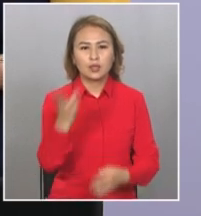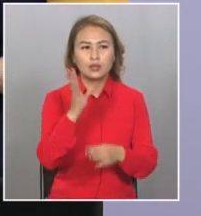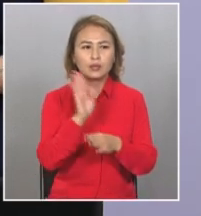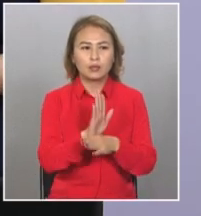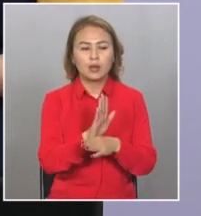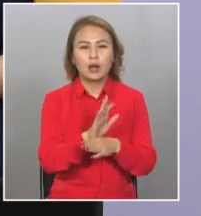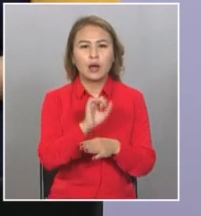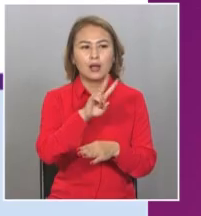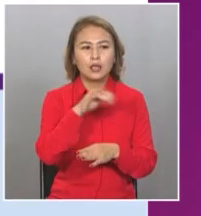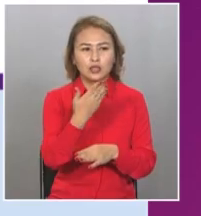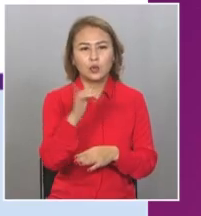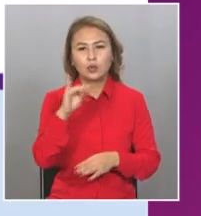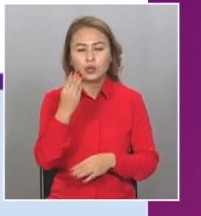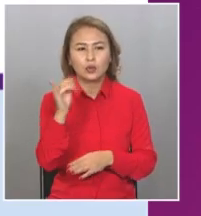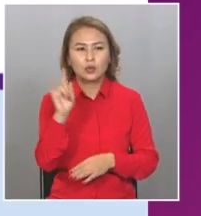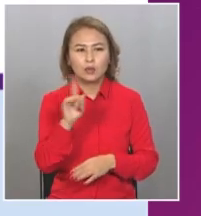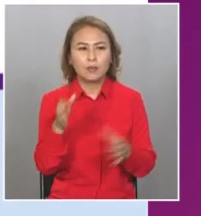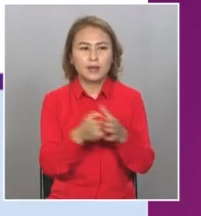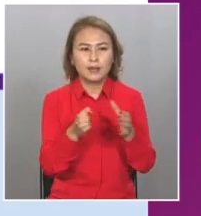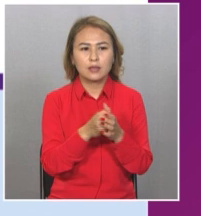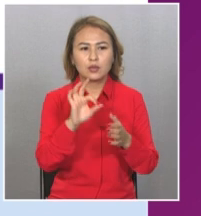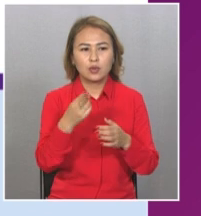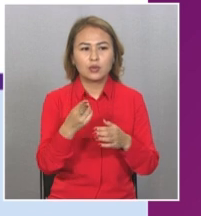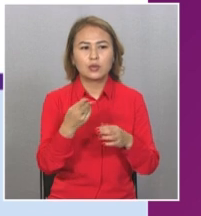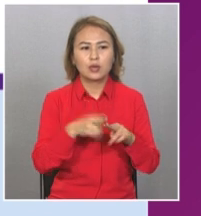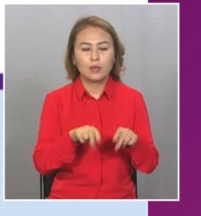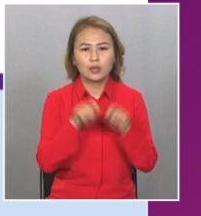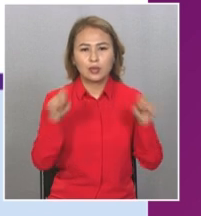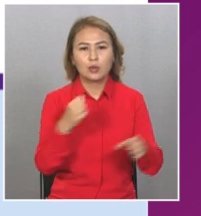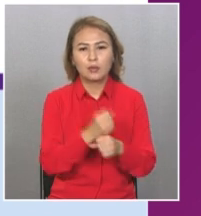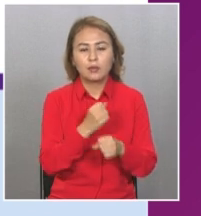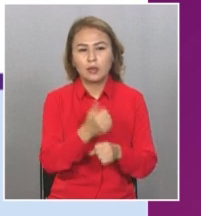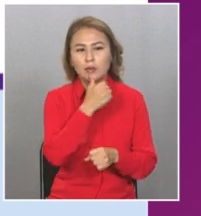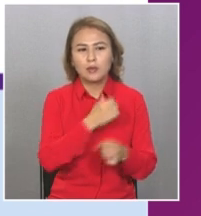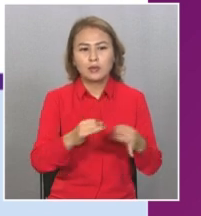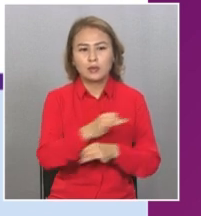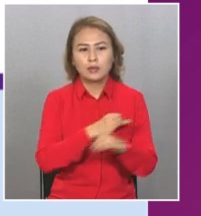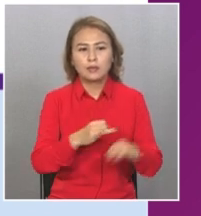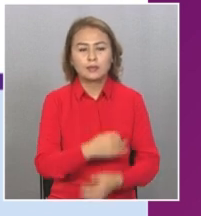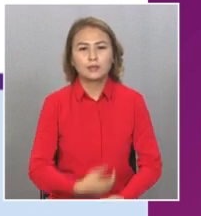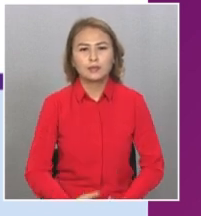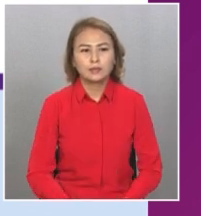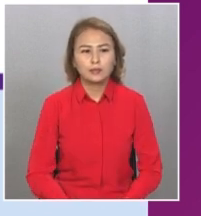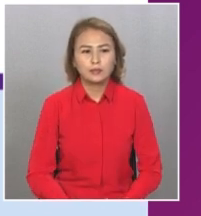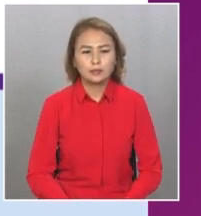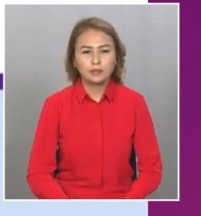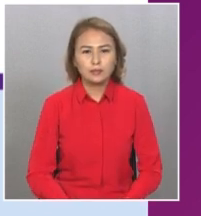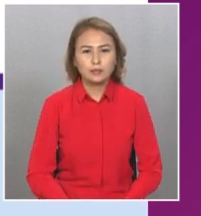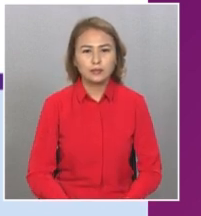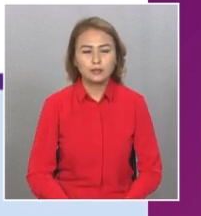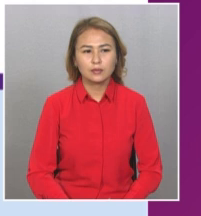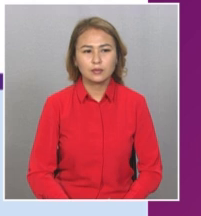Үшінші тапсырмада Алаш пен 300 партиясының әлеуметтік құрамын талдап көріңіз.